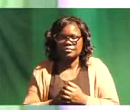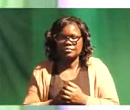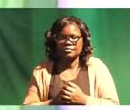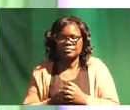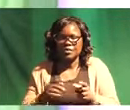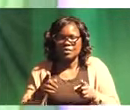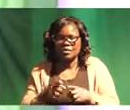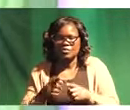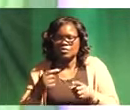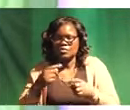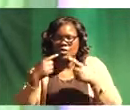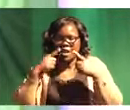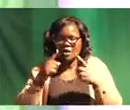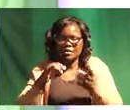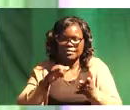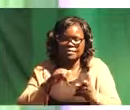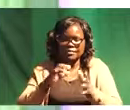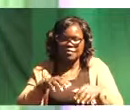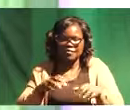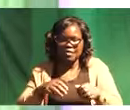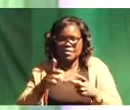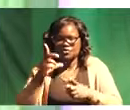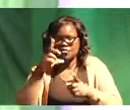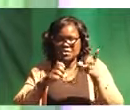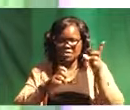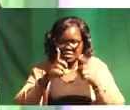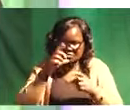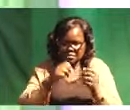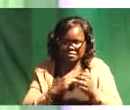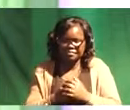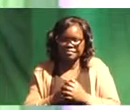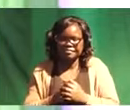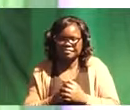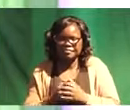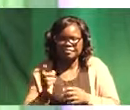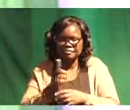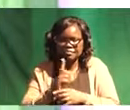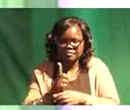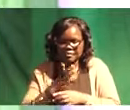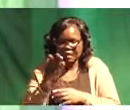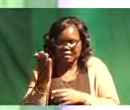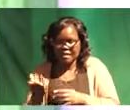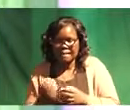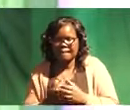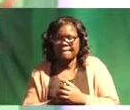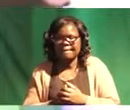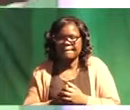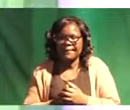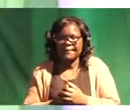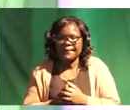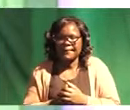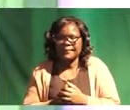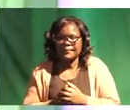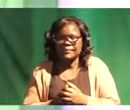vile nataka niwatangazie wakulima wa maziwa. Waziri ako hapa.